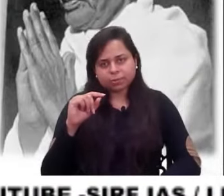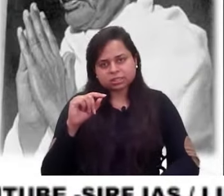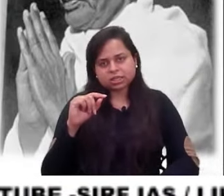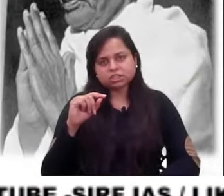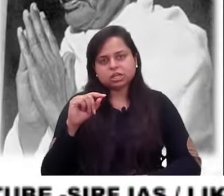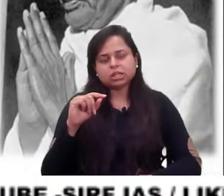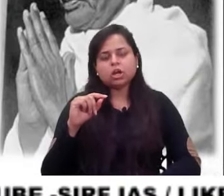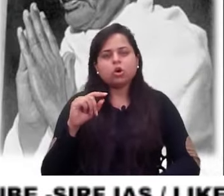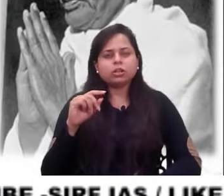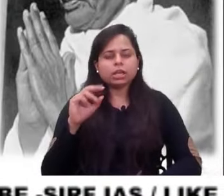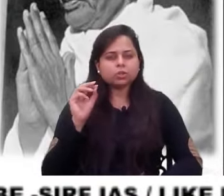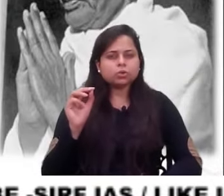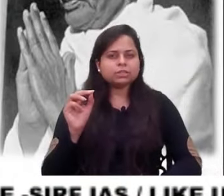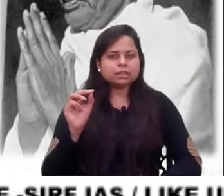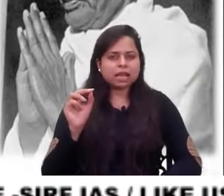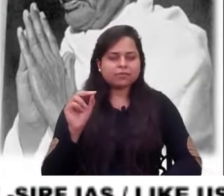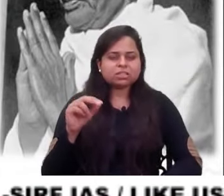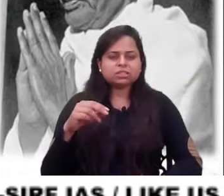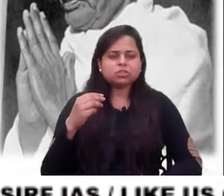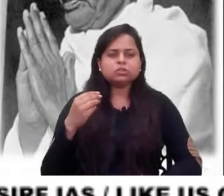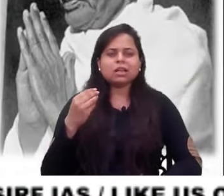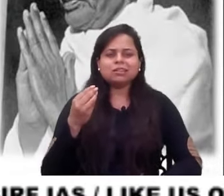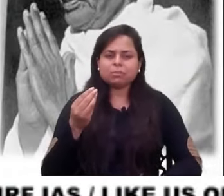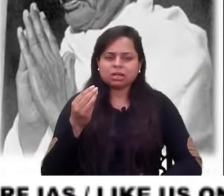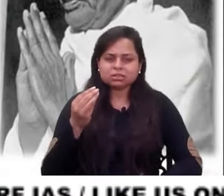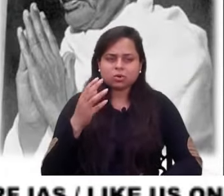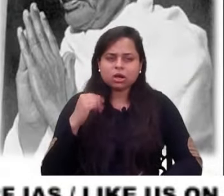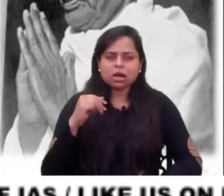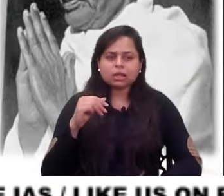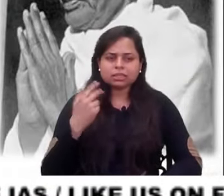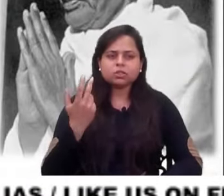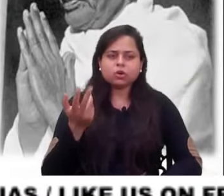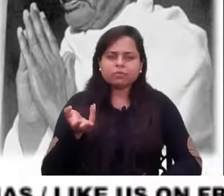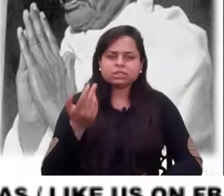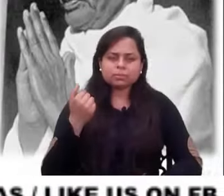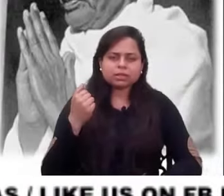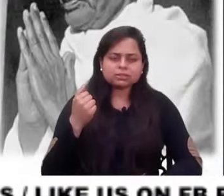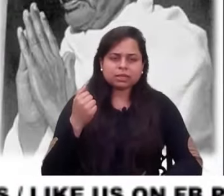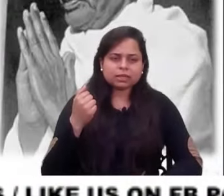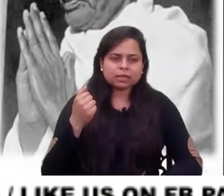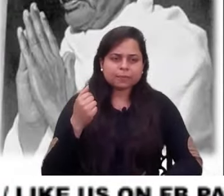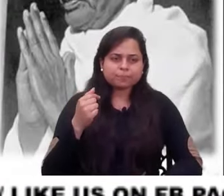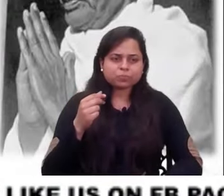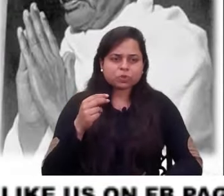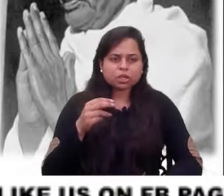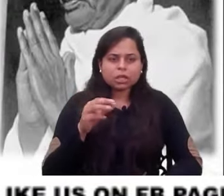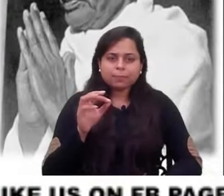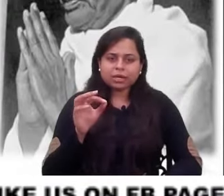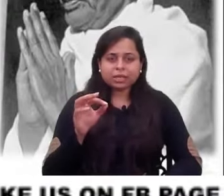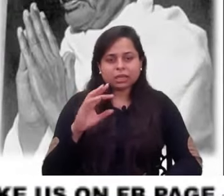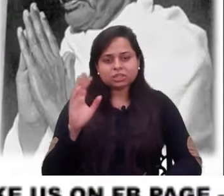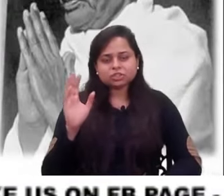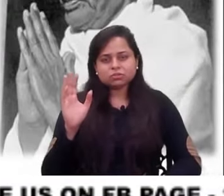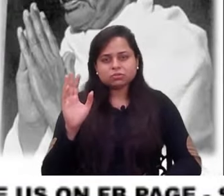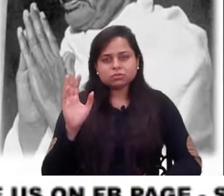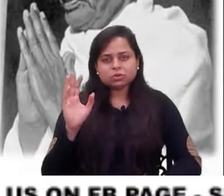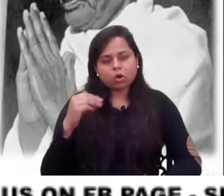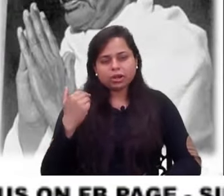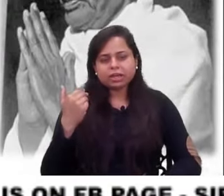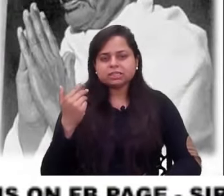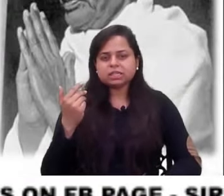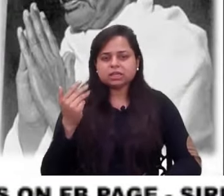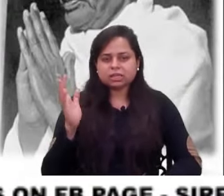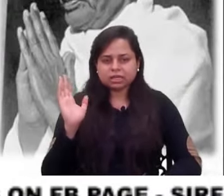विश करना है फालतू मैसेज लैंग्वेज हिंदू धर्म आज को आदि तत्वों से इसका रखेंगे इंग्लिश